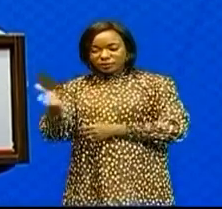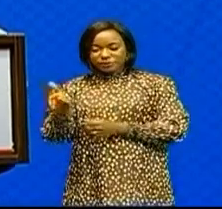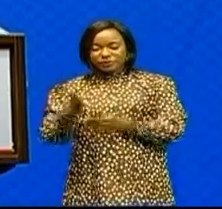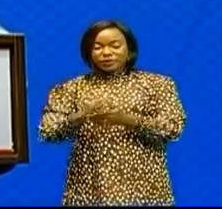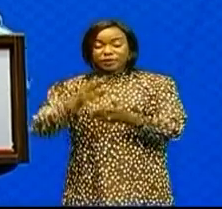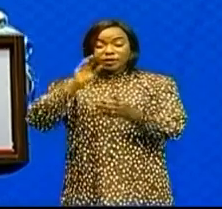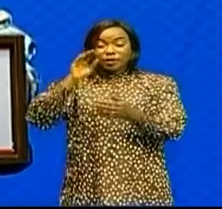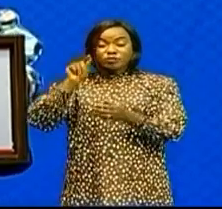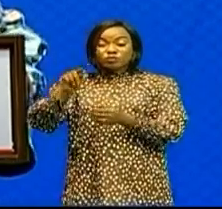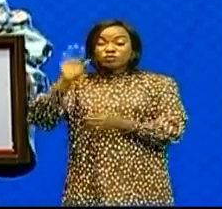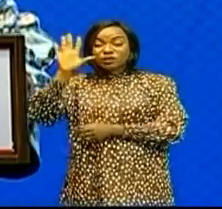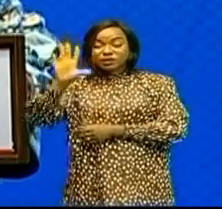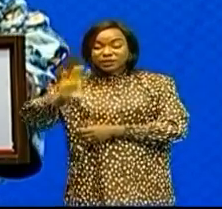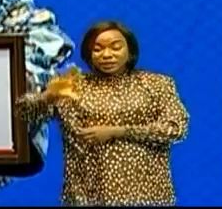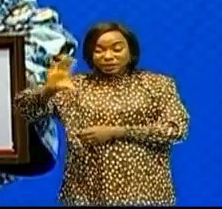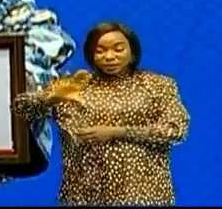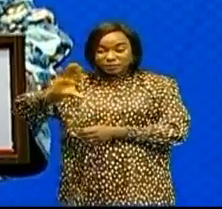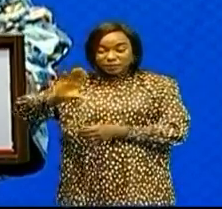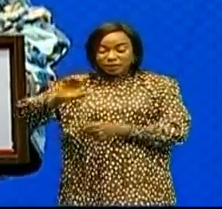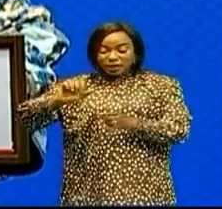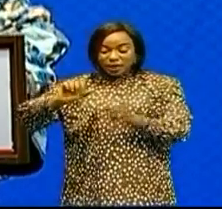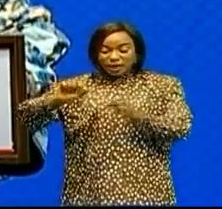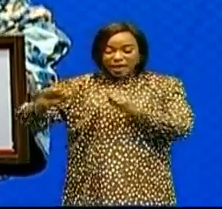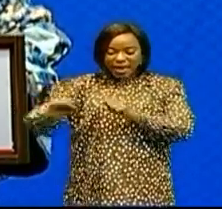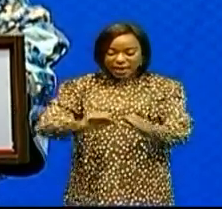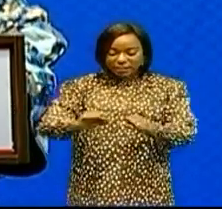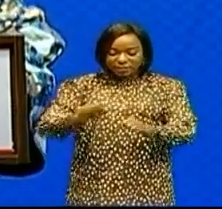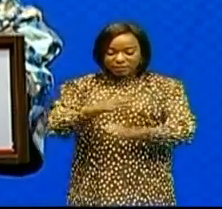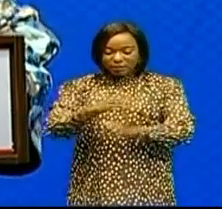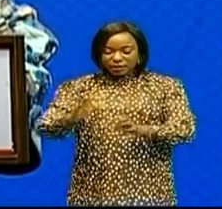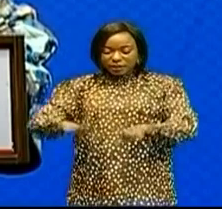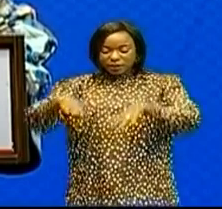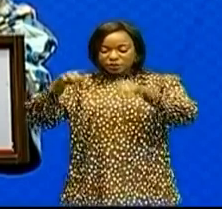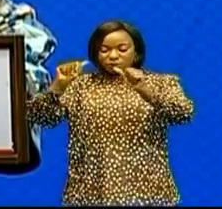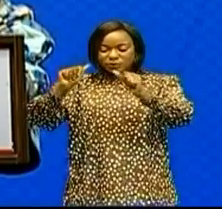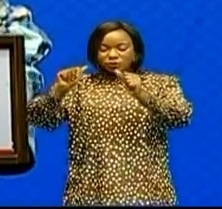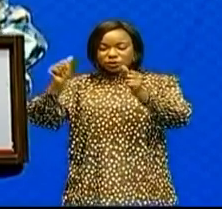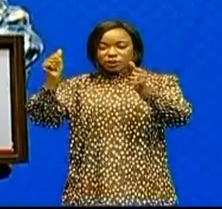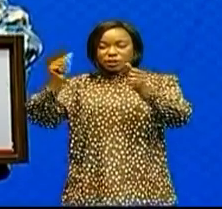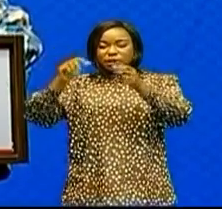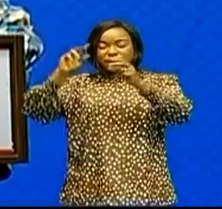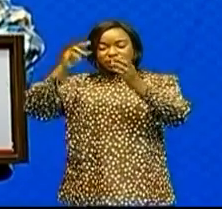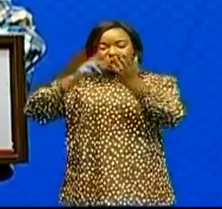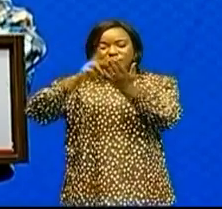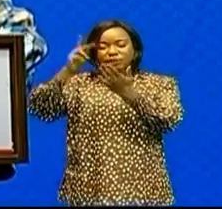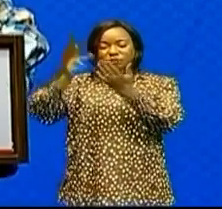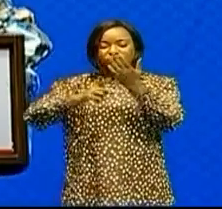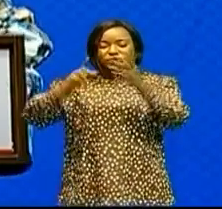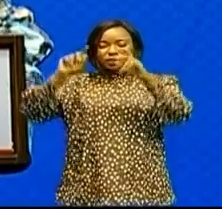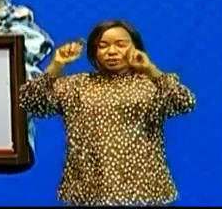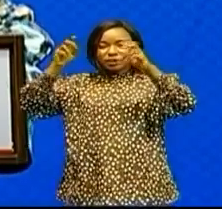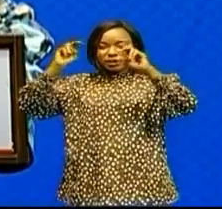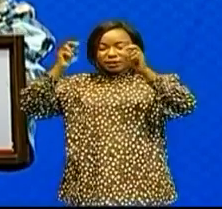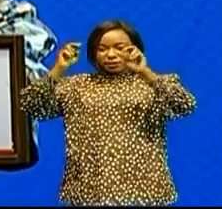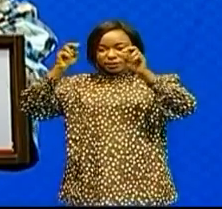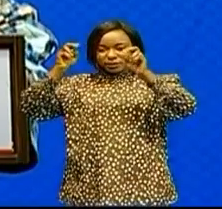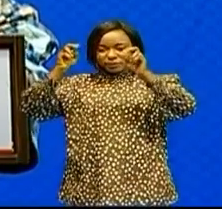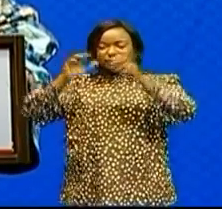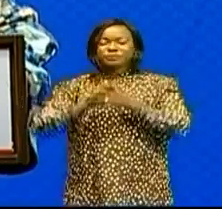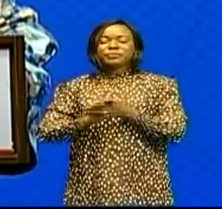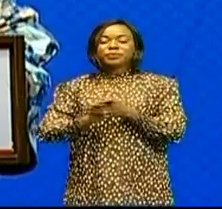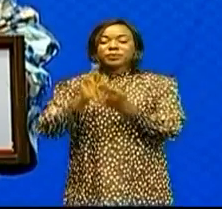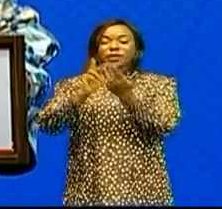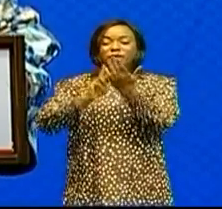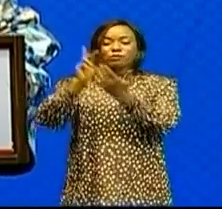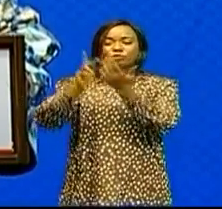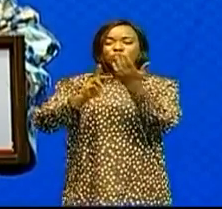Point 5. Examen et adoption des projets de texte. Projet